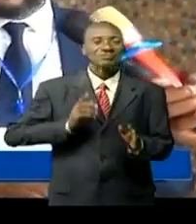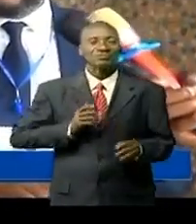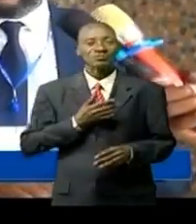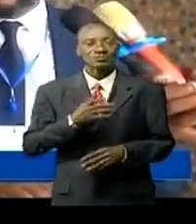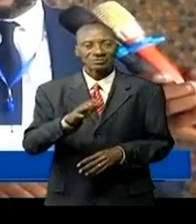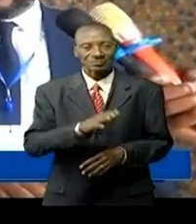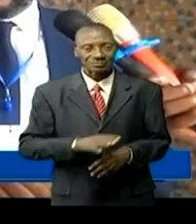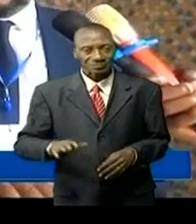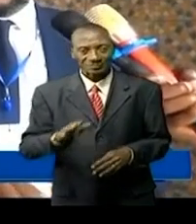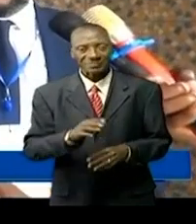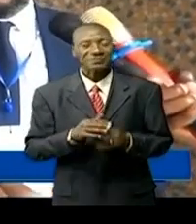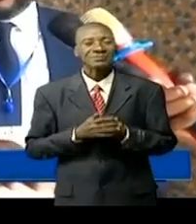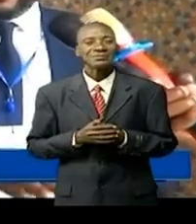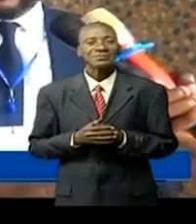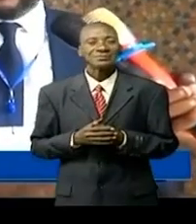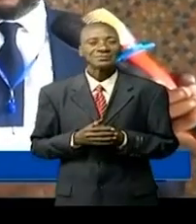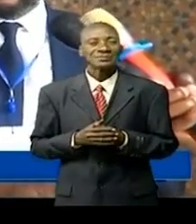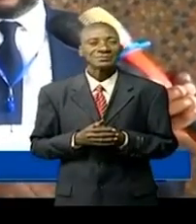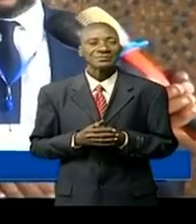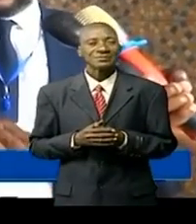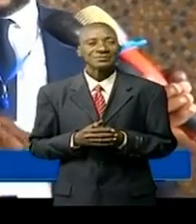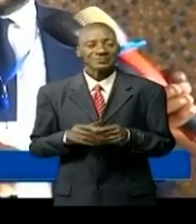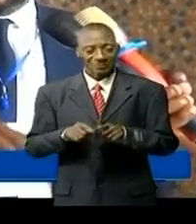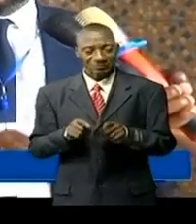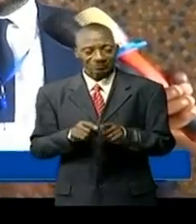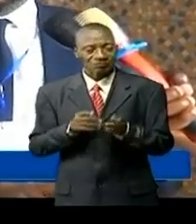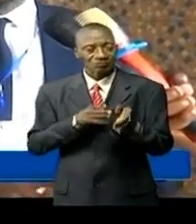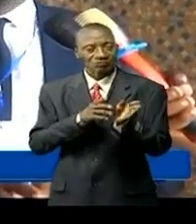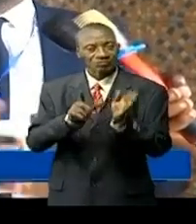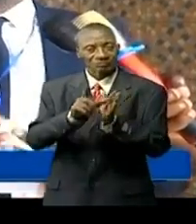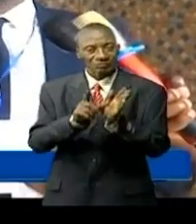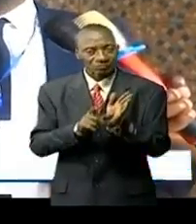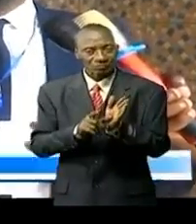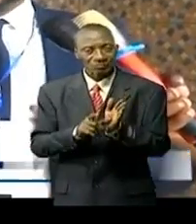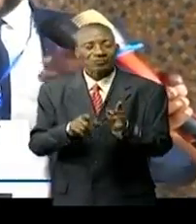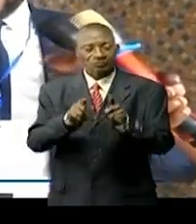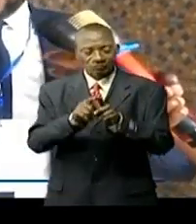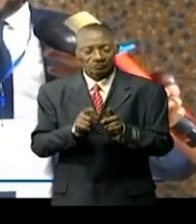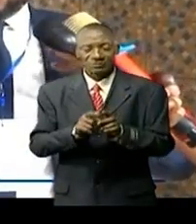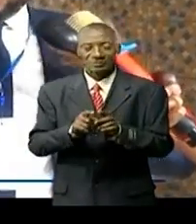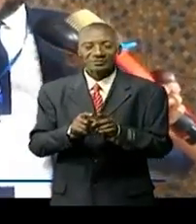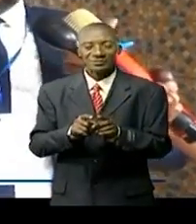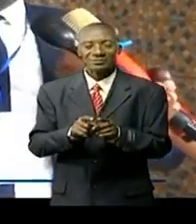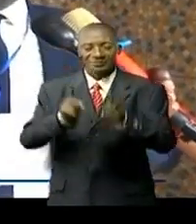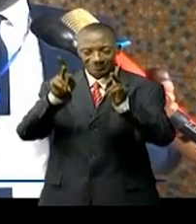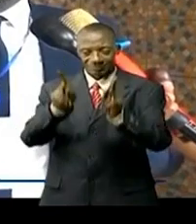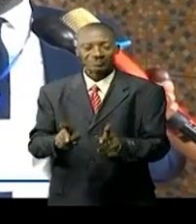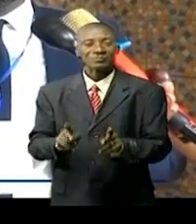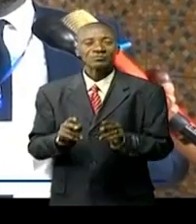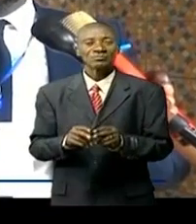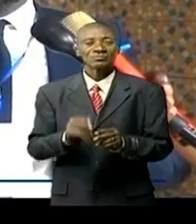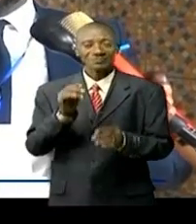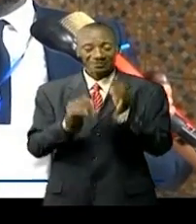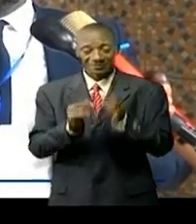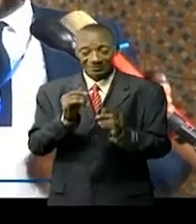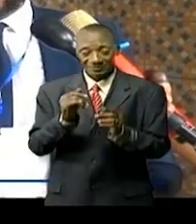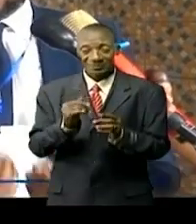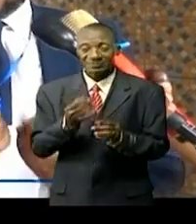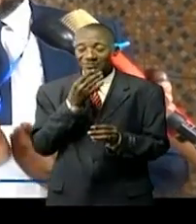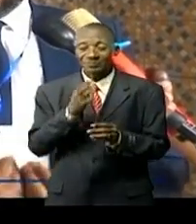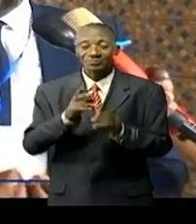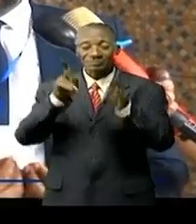passer sur une cible, sur la personne. Si la personne a bien compris qu'elle